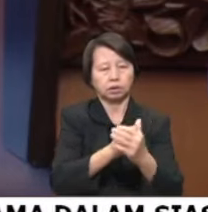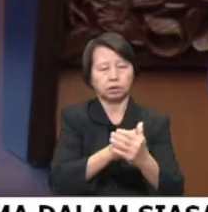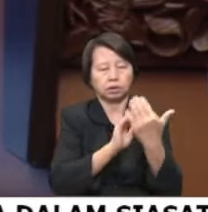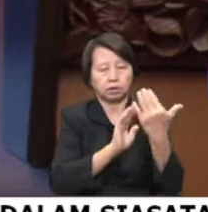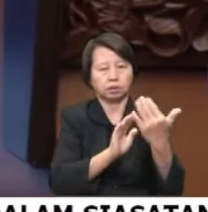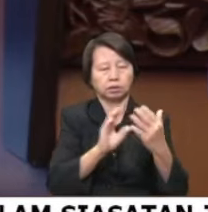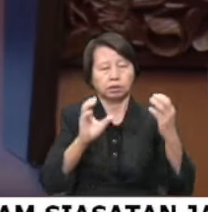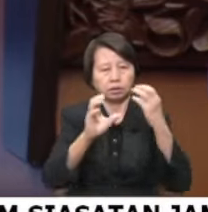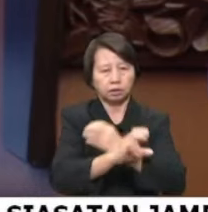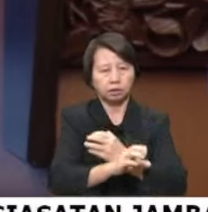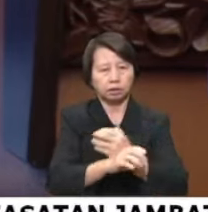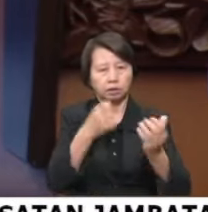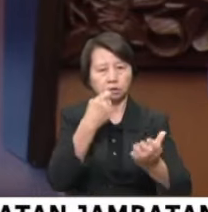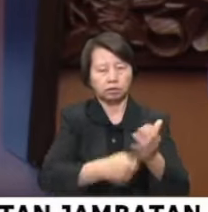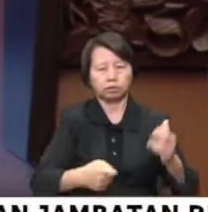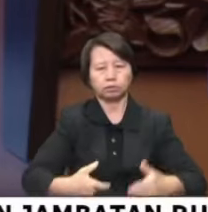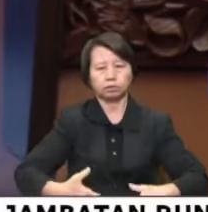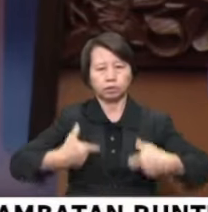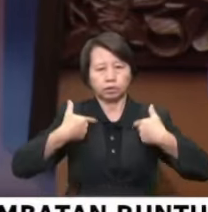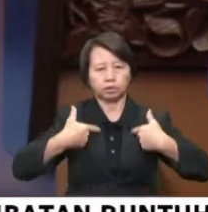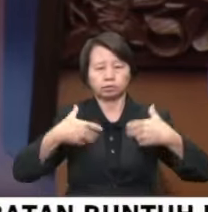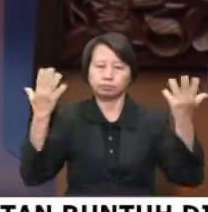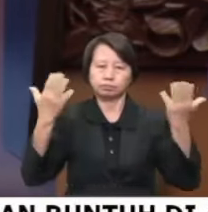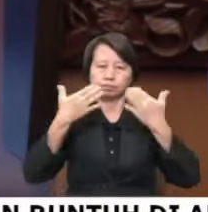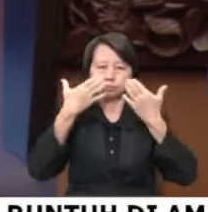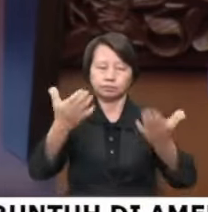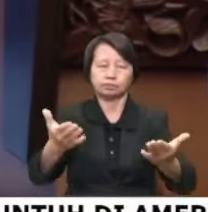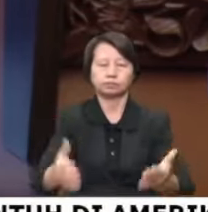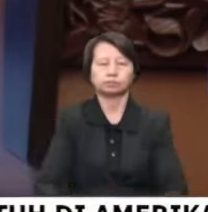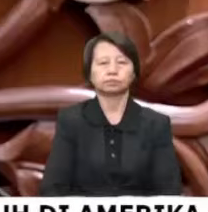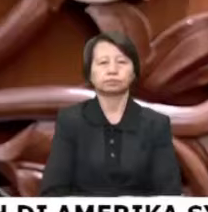menghadapi cabaran kos SARA hidup. Sekian, terima kasih.